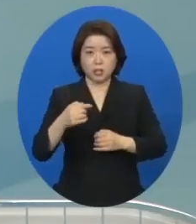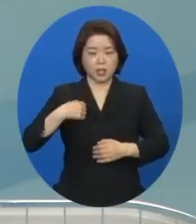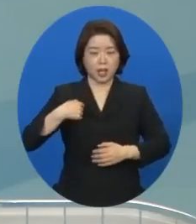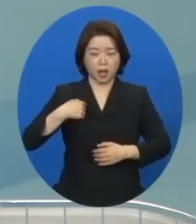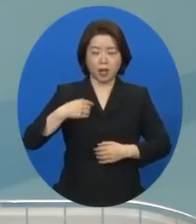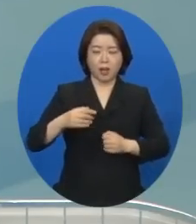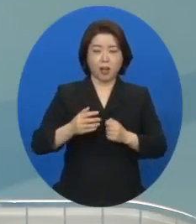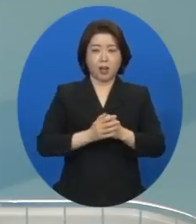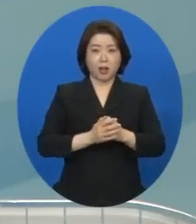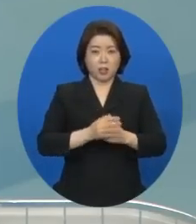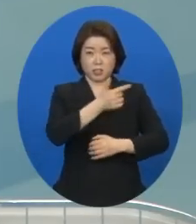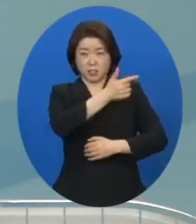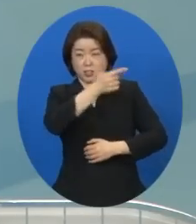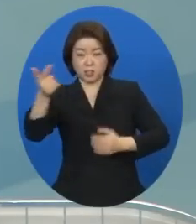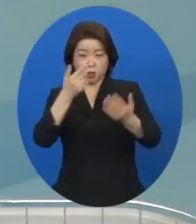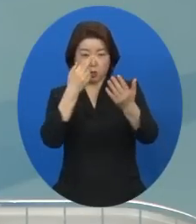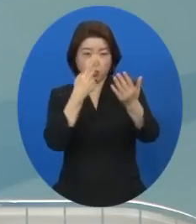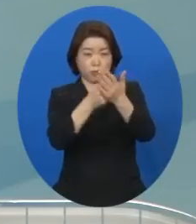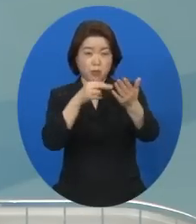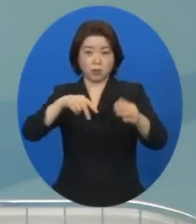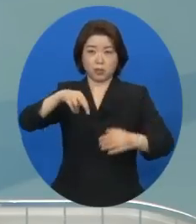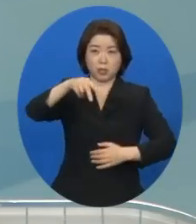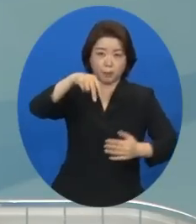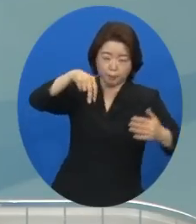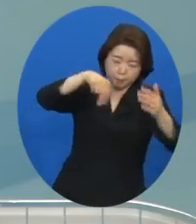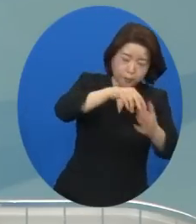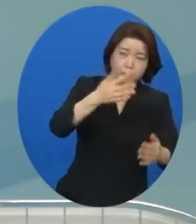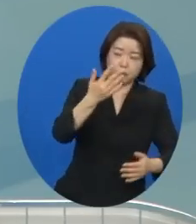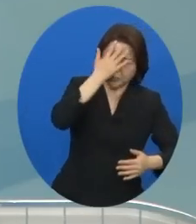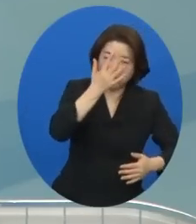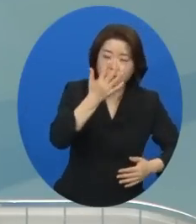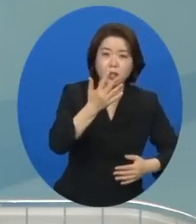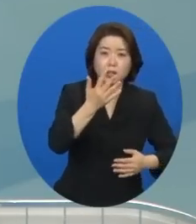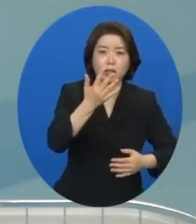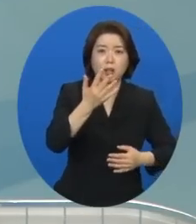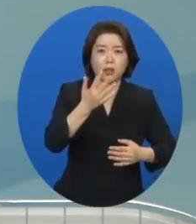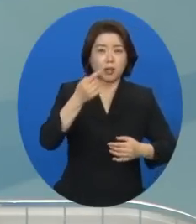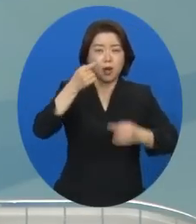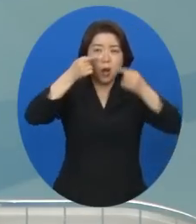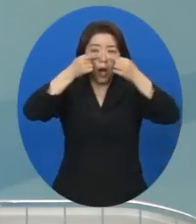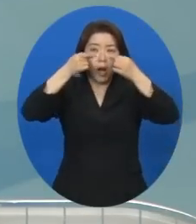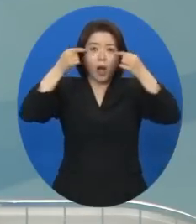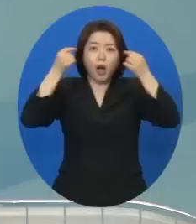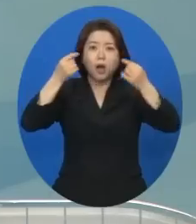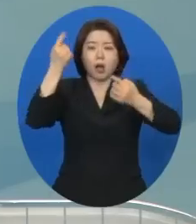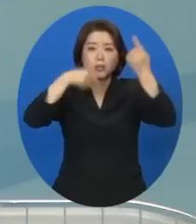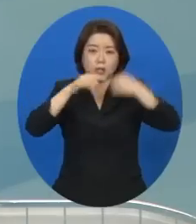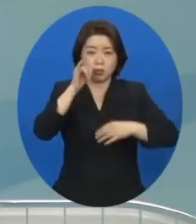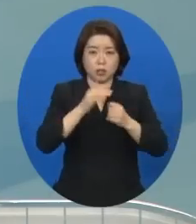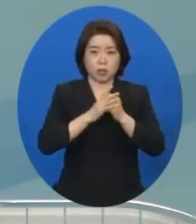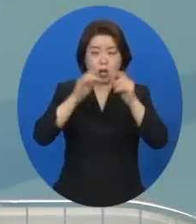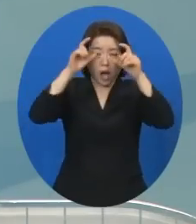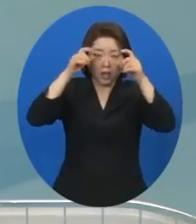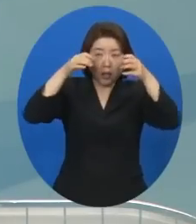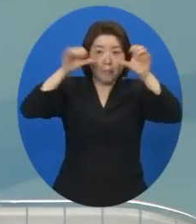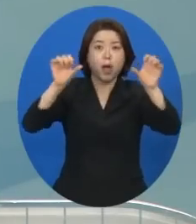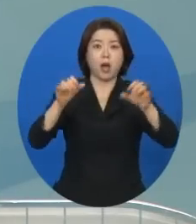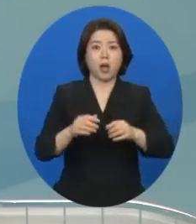그냥 정면으로 부딪혀가지고 눈이 다 찢어졌어요. 안경이 다 깨졌어요.